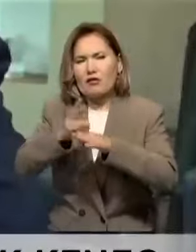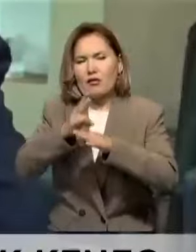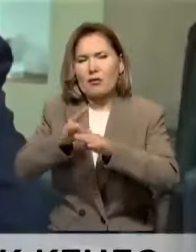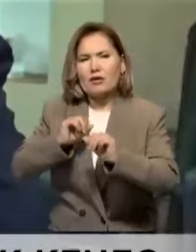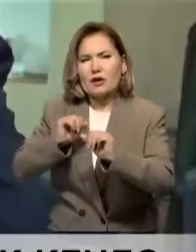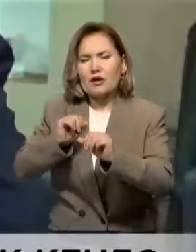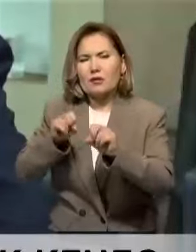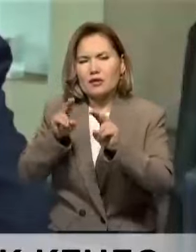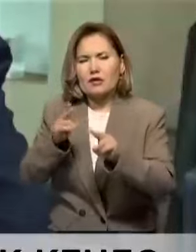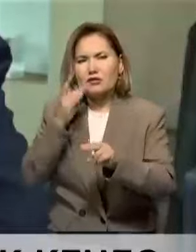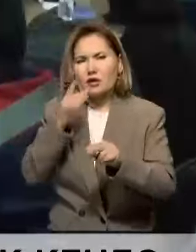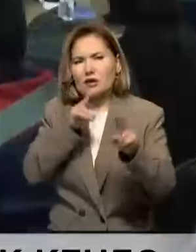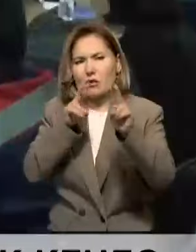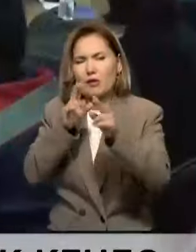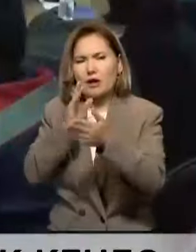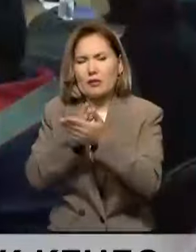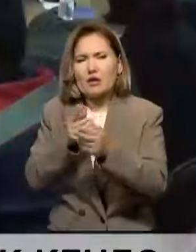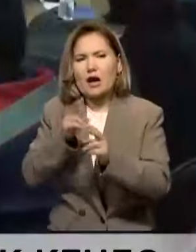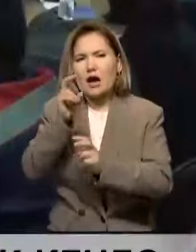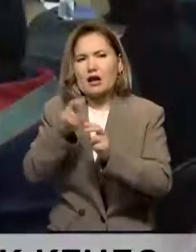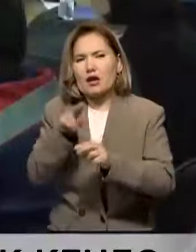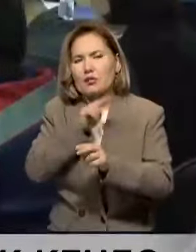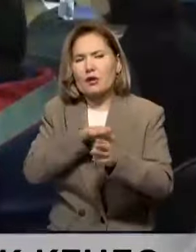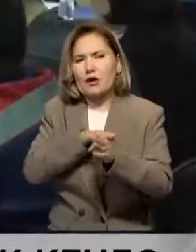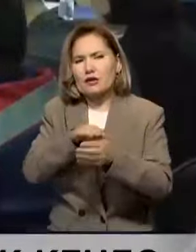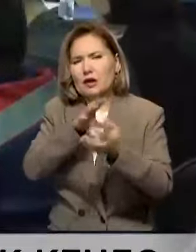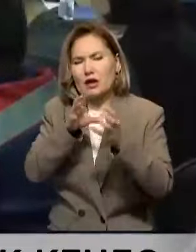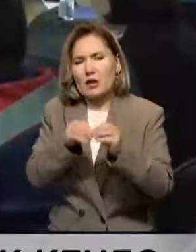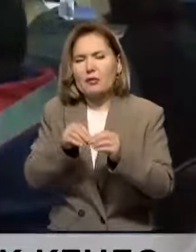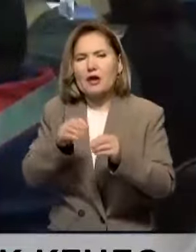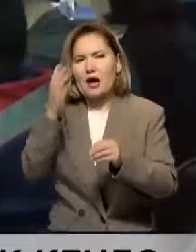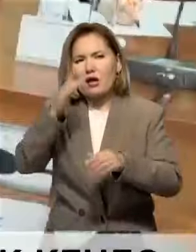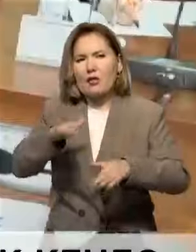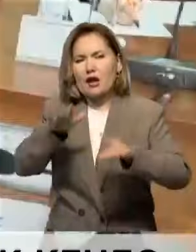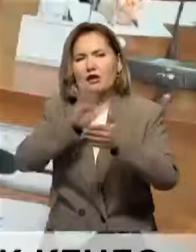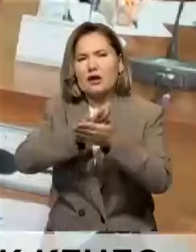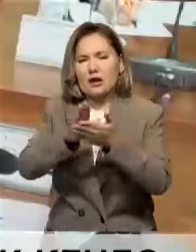жүйе арқылы бақылауға болады. Жалпы кәсіпорын жұмыс процесіне түтінді тазалауға арналған